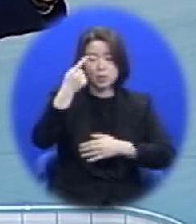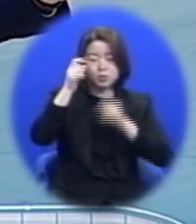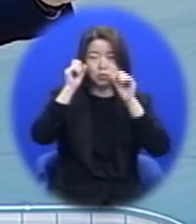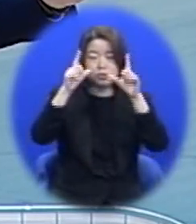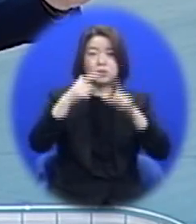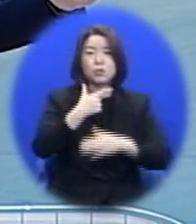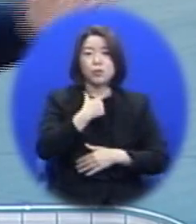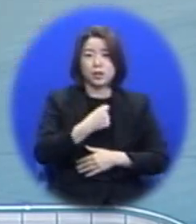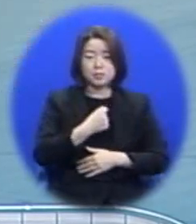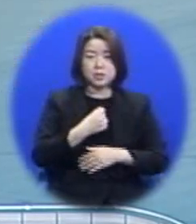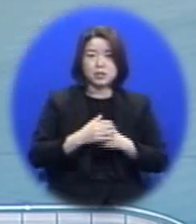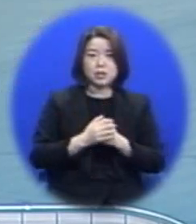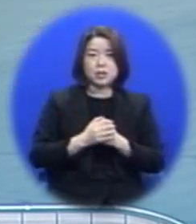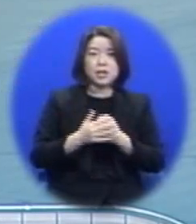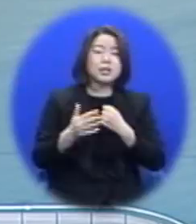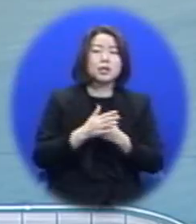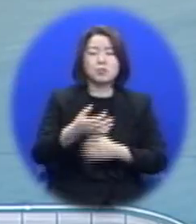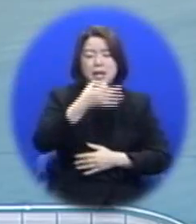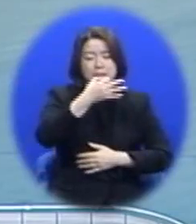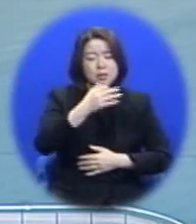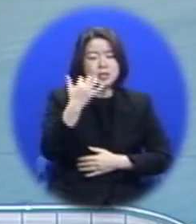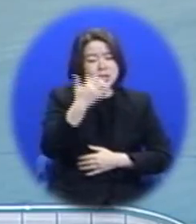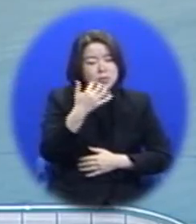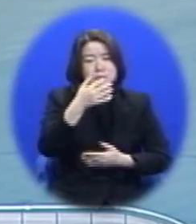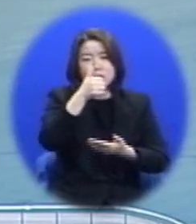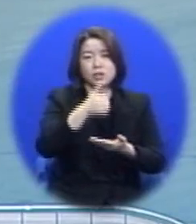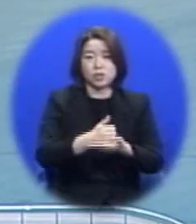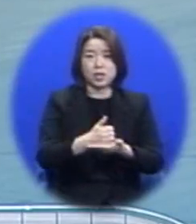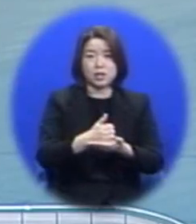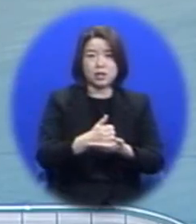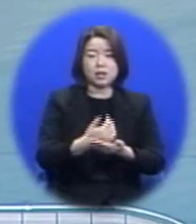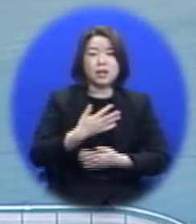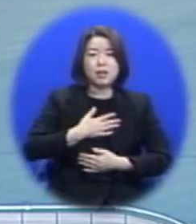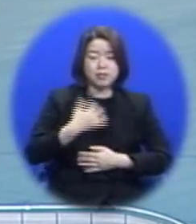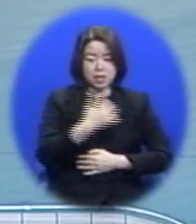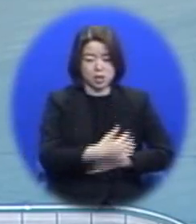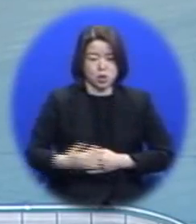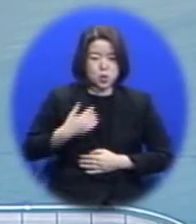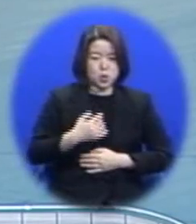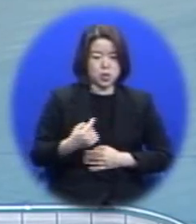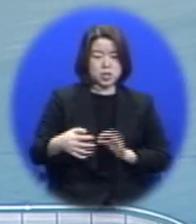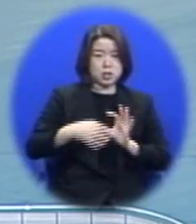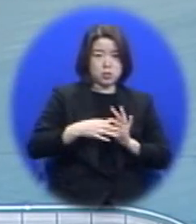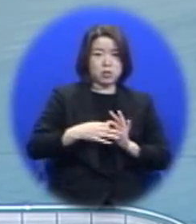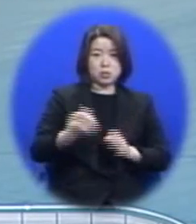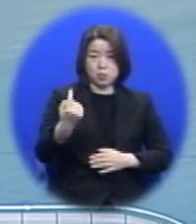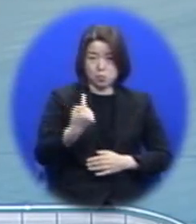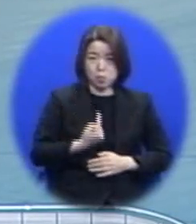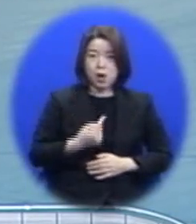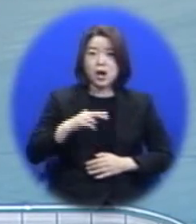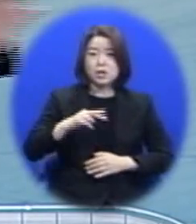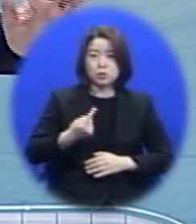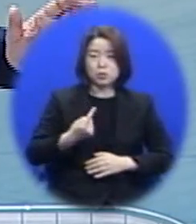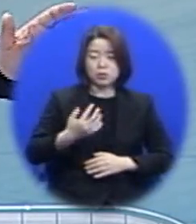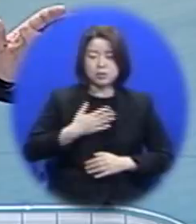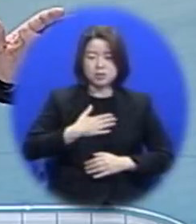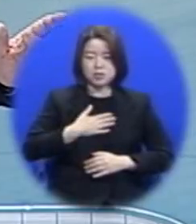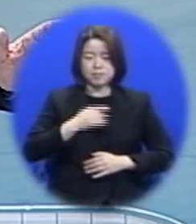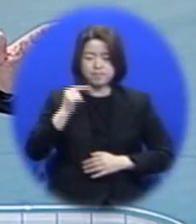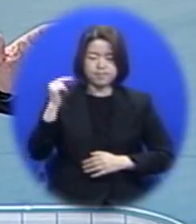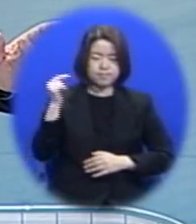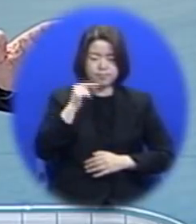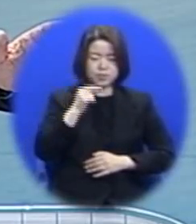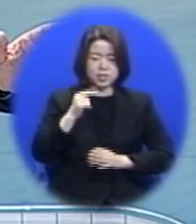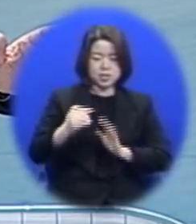눈뜨기를 원합니다. 그래서 탐심과 음란의 죄가 내 육체를 통해서 들어오겠지만 저 단호하게